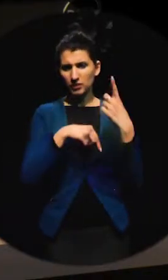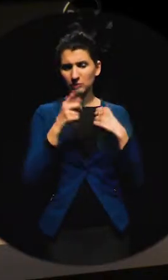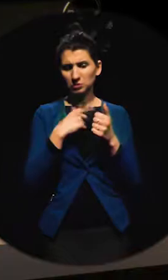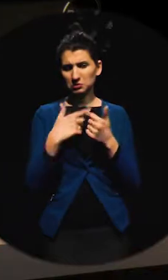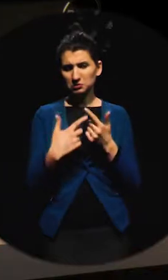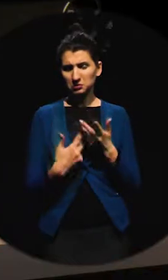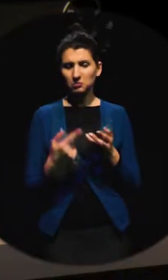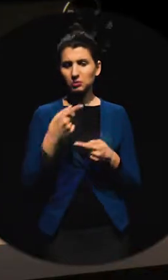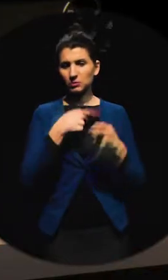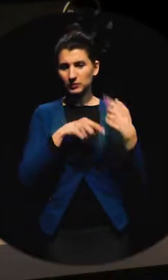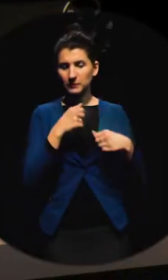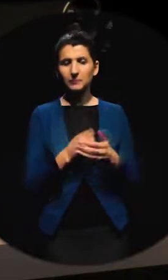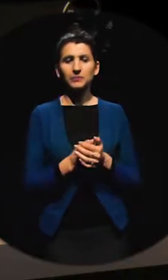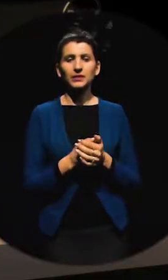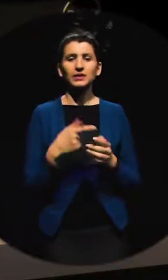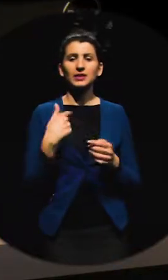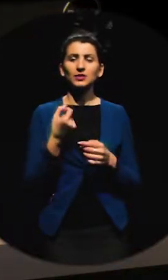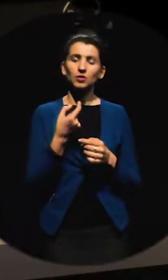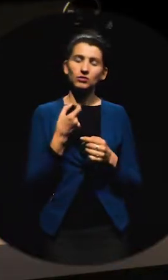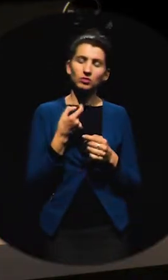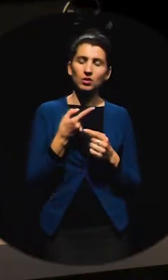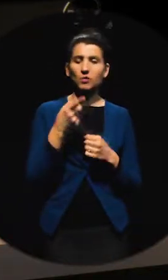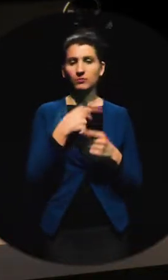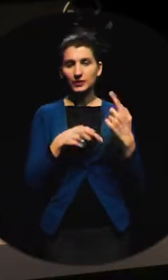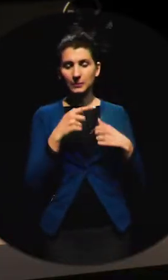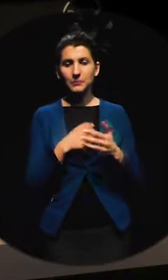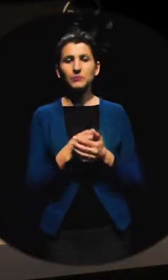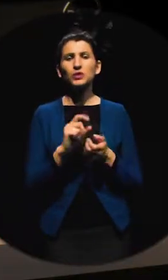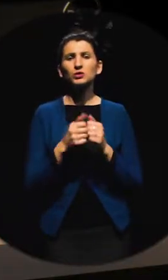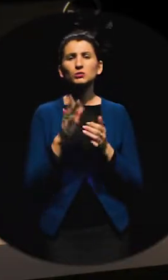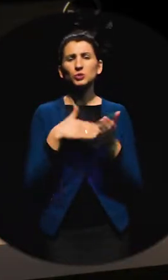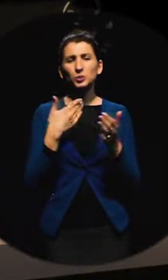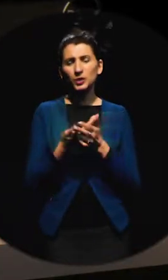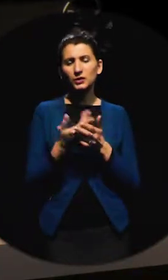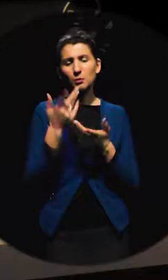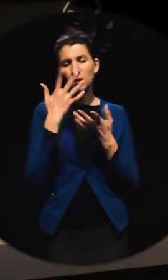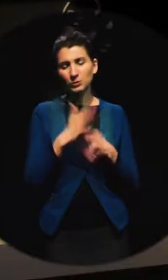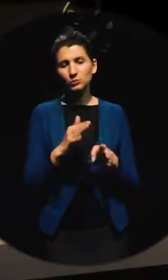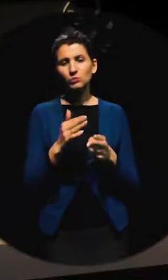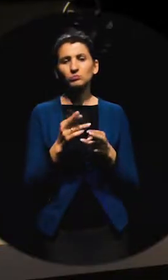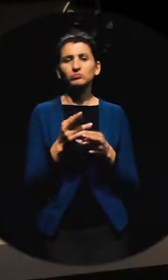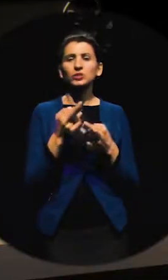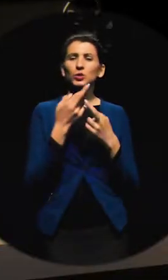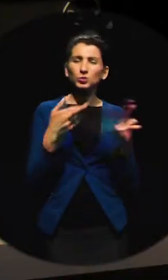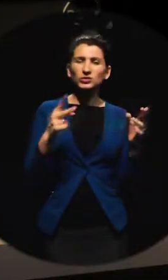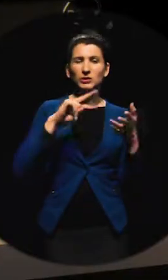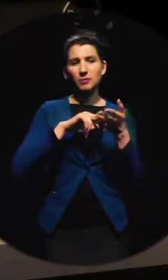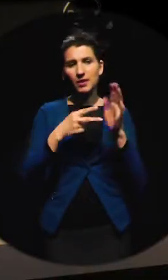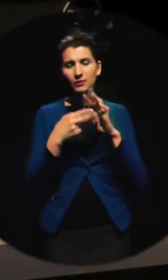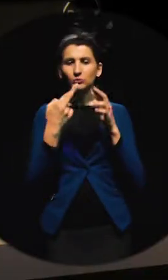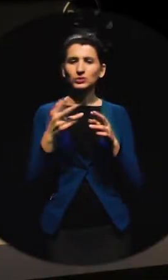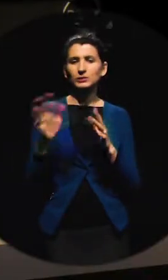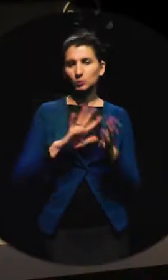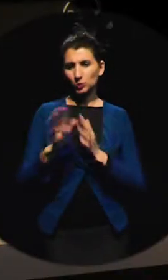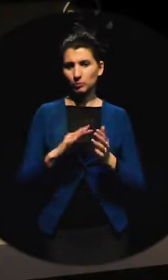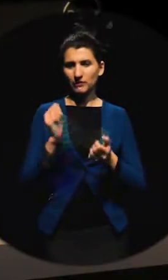tutaj przywołujemy i o których opowiadamy, to są takie przykłady, które pokazują różne strategie walki, różne strategie